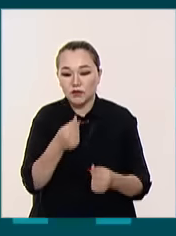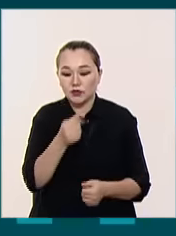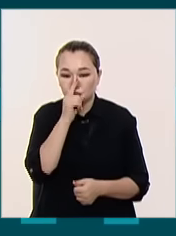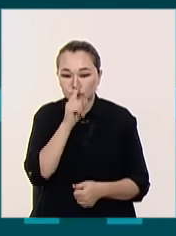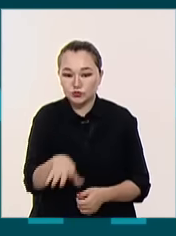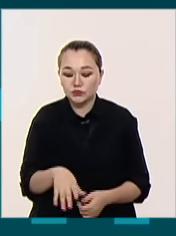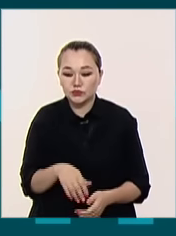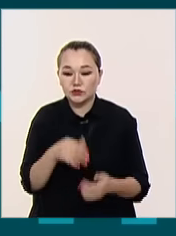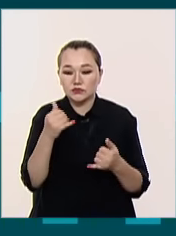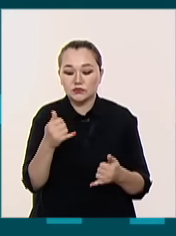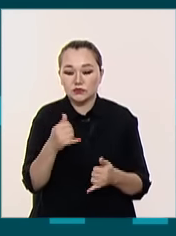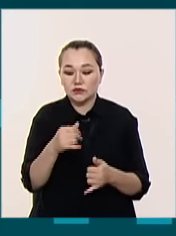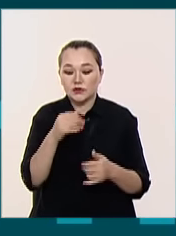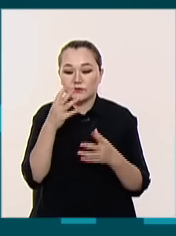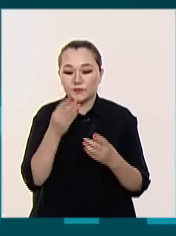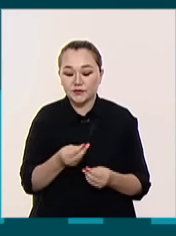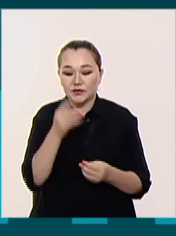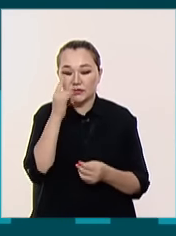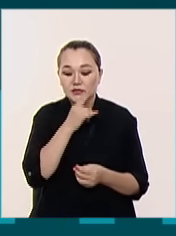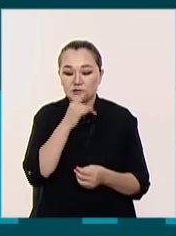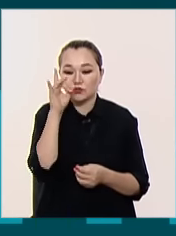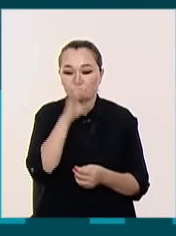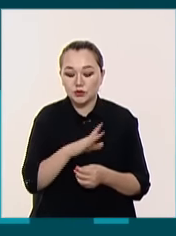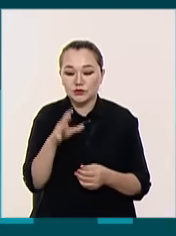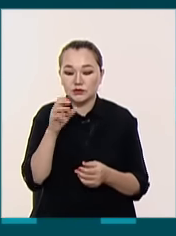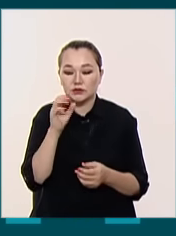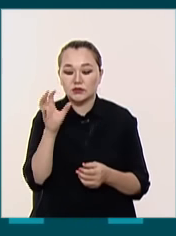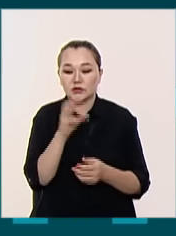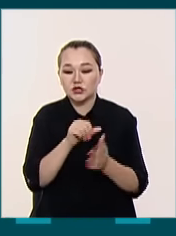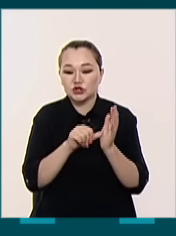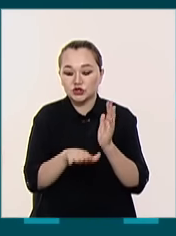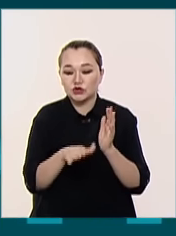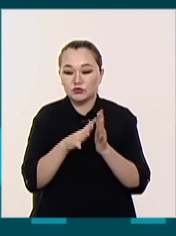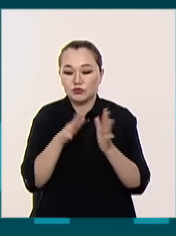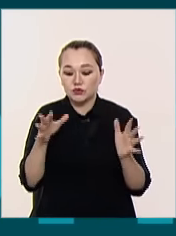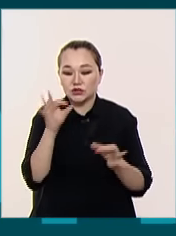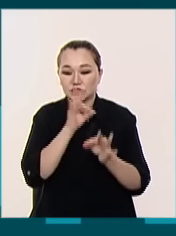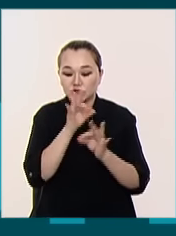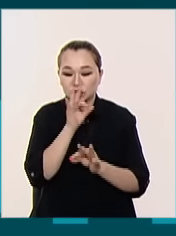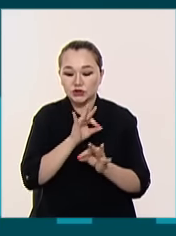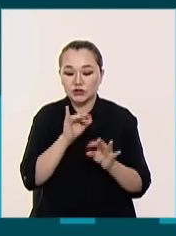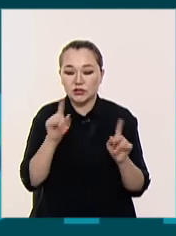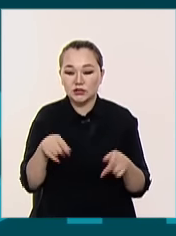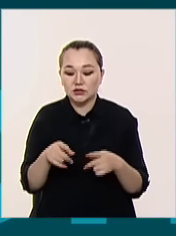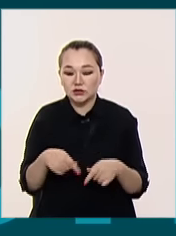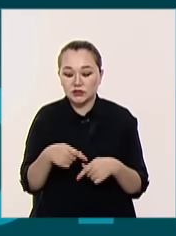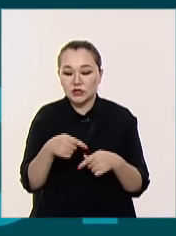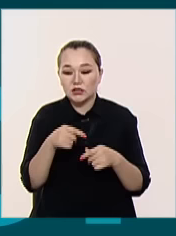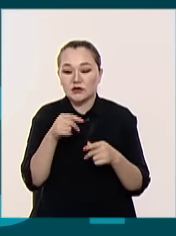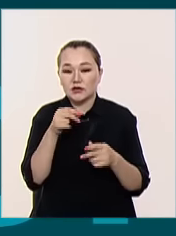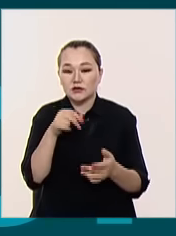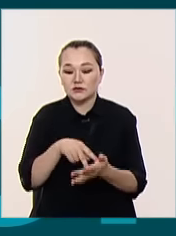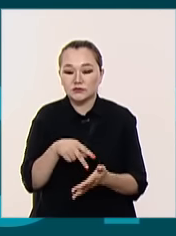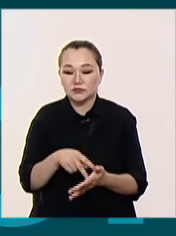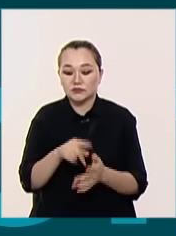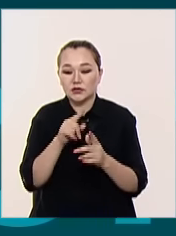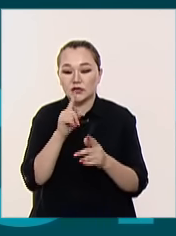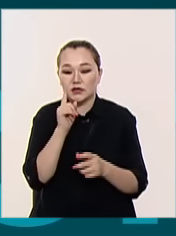отыр. Қазіргі таңда Қазақстан Республикасында 6000-нан астам дәрілік затқа шекті баға белгіленген.